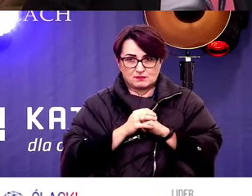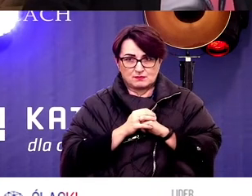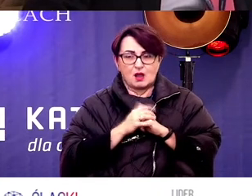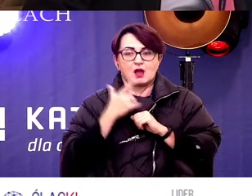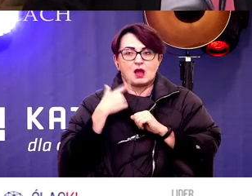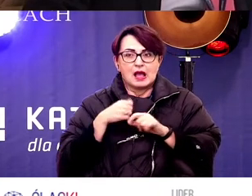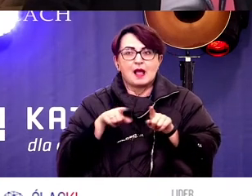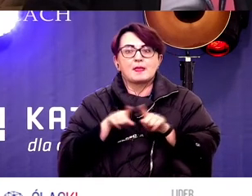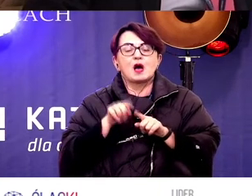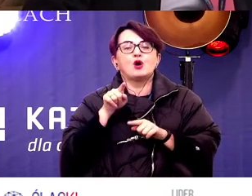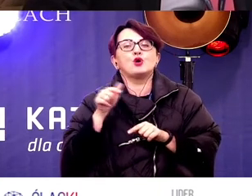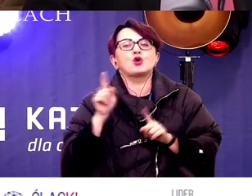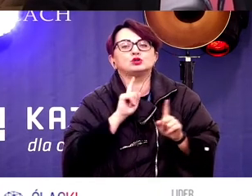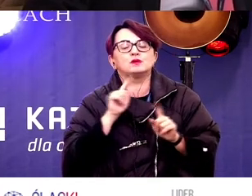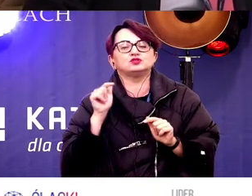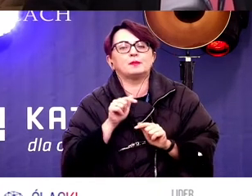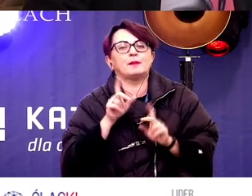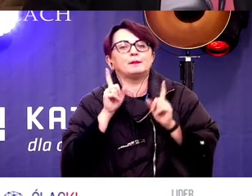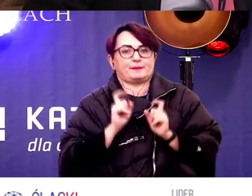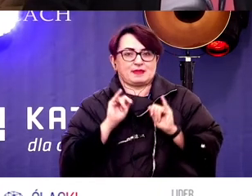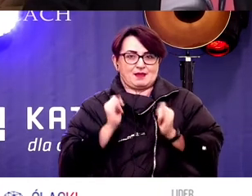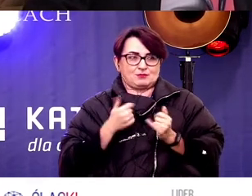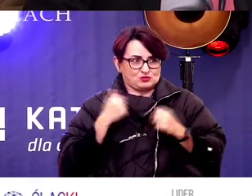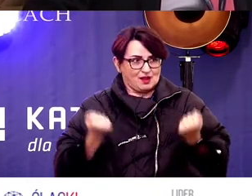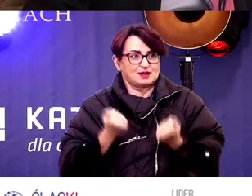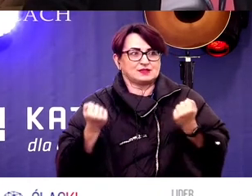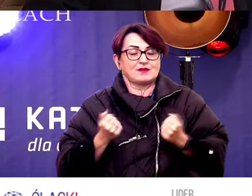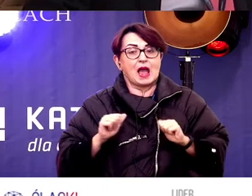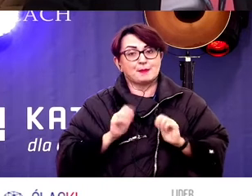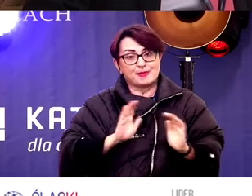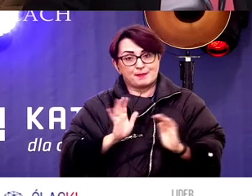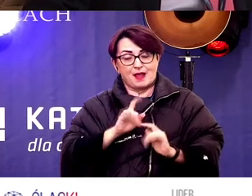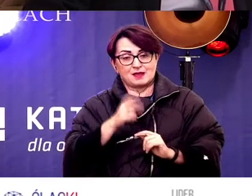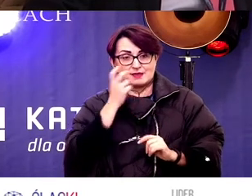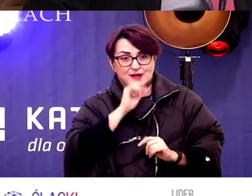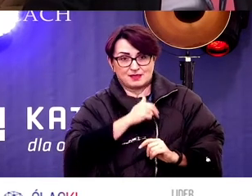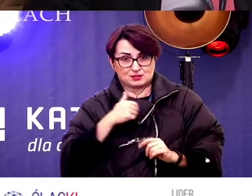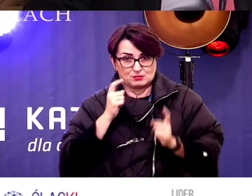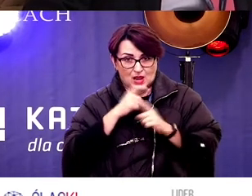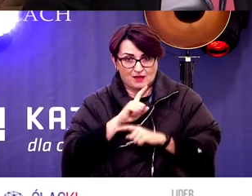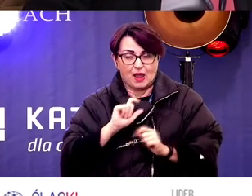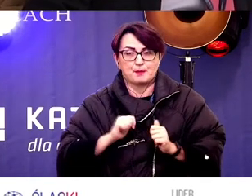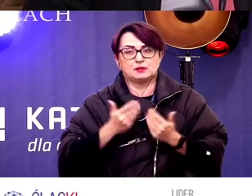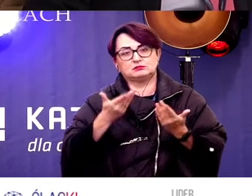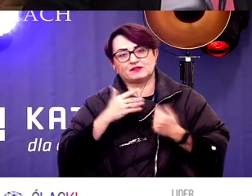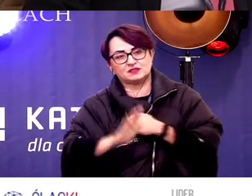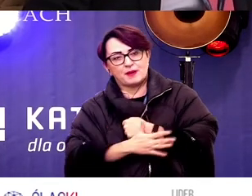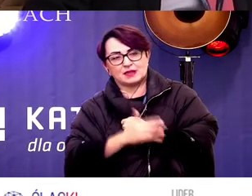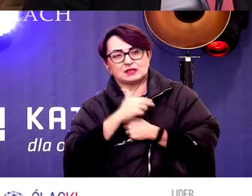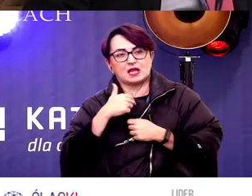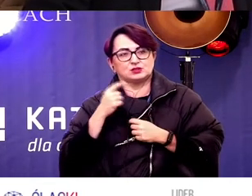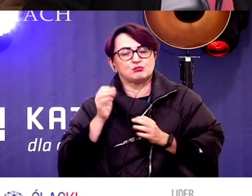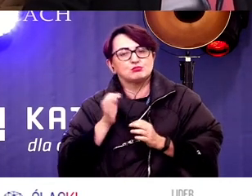ale rozmowę tę trzeba zacząć. Musimy być aktywni. Bardzo często też, aby zadbać o interes naszego kraju, czy żeby zdobyć poparcie dla jakiejś na przykład